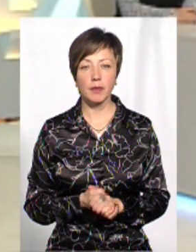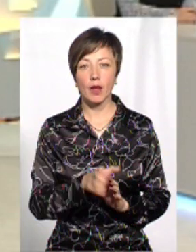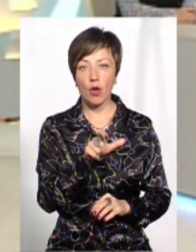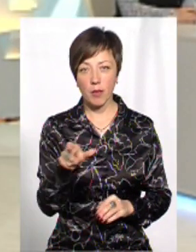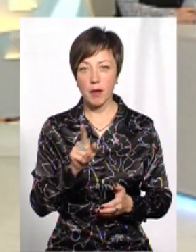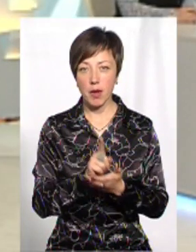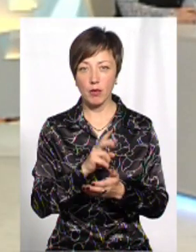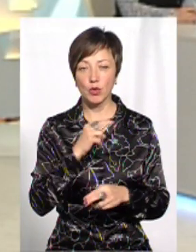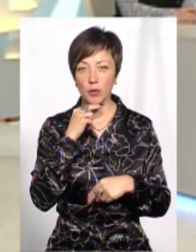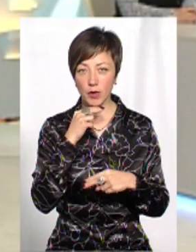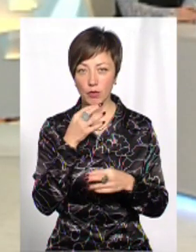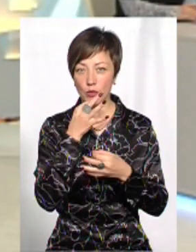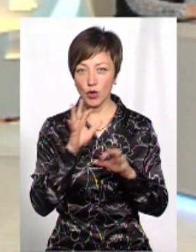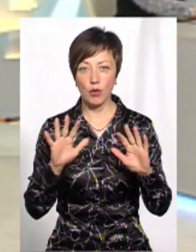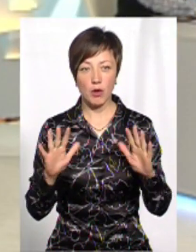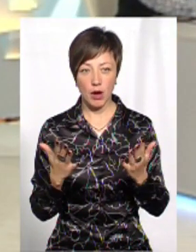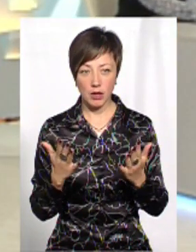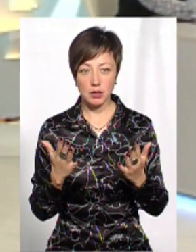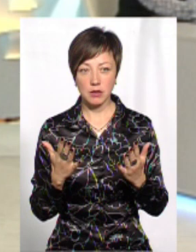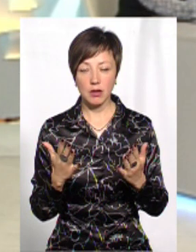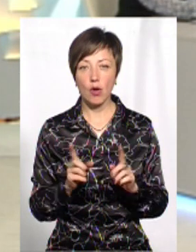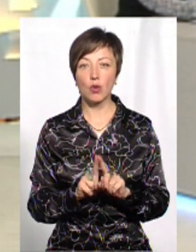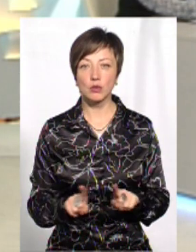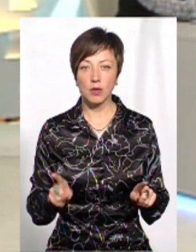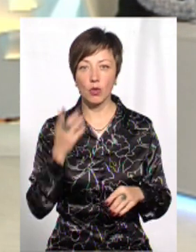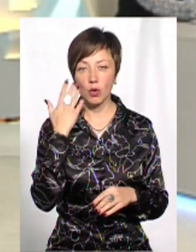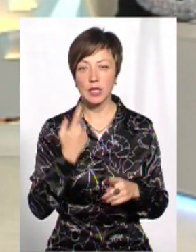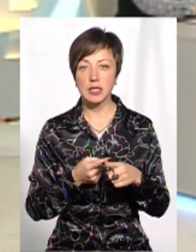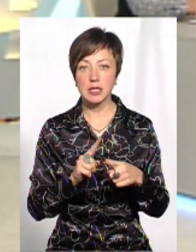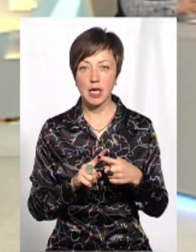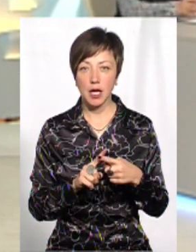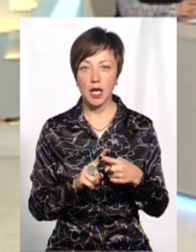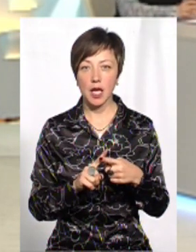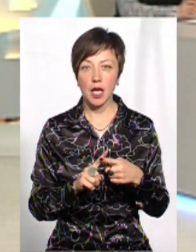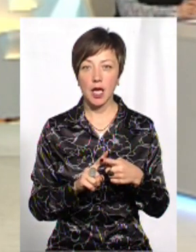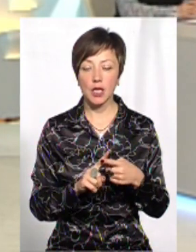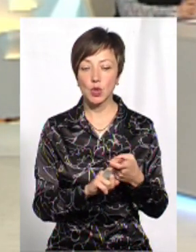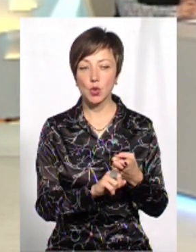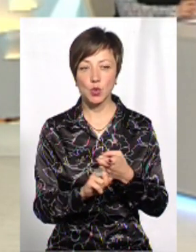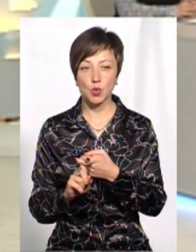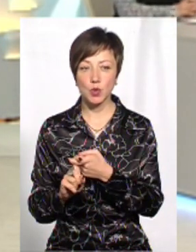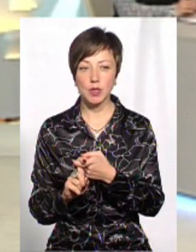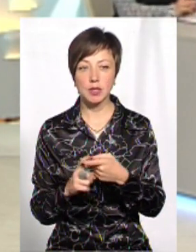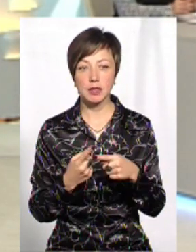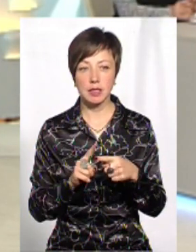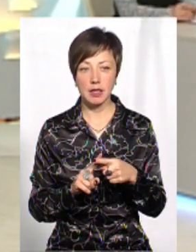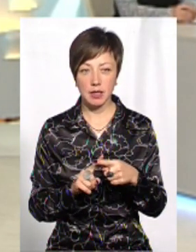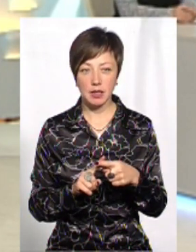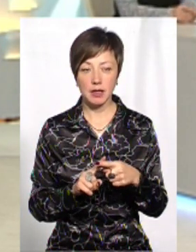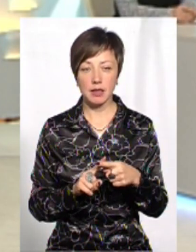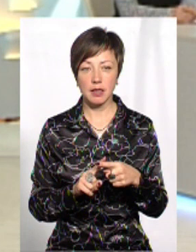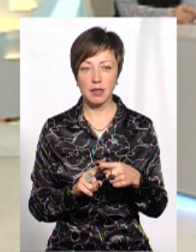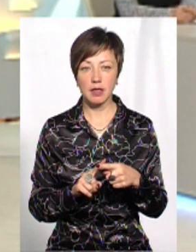Громадяни мають бути пильними в будь-якому разі, особливо, коли це стосується саме цієї царини.